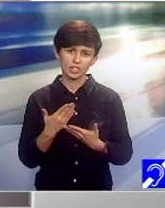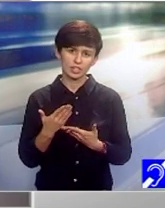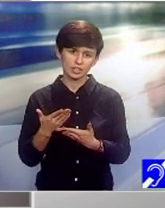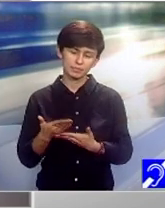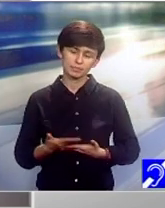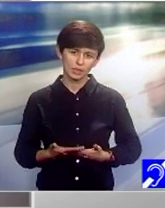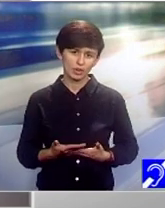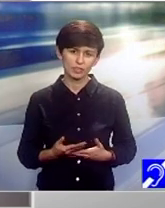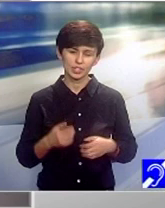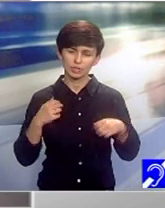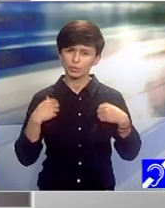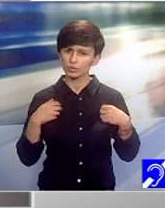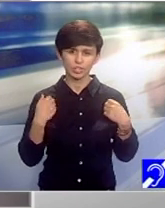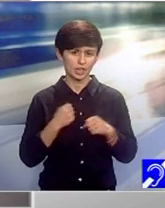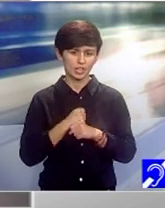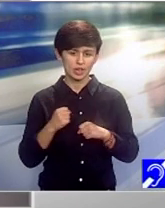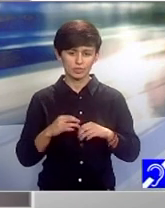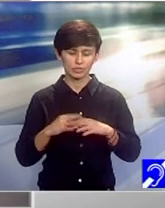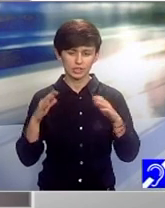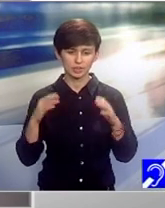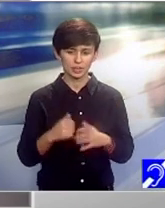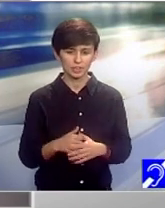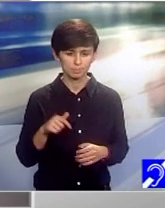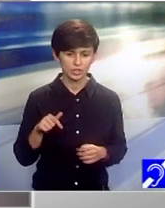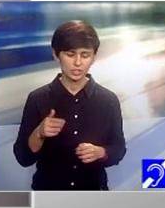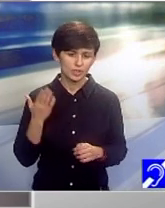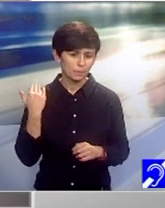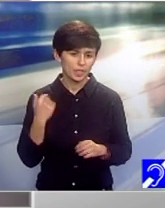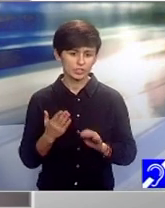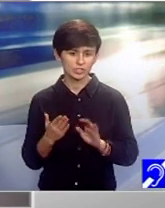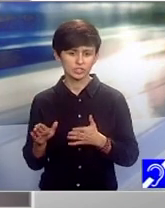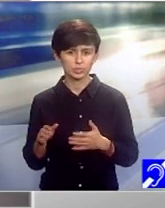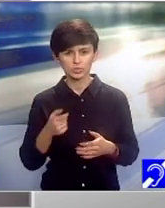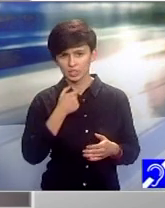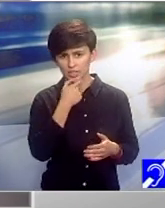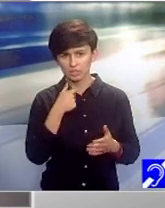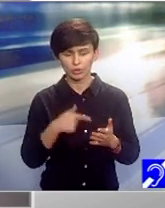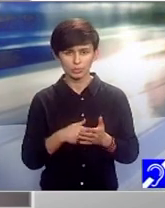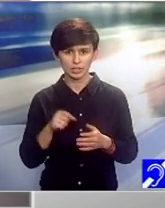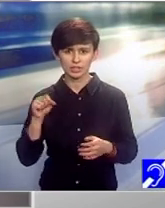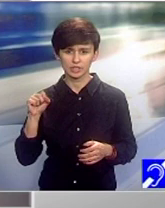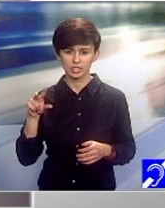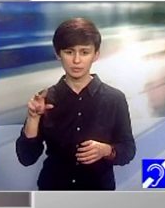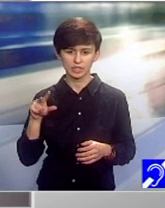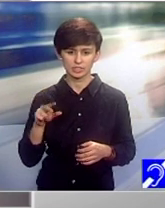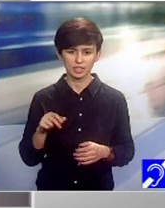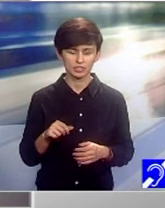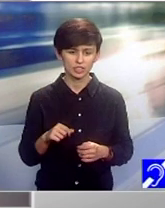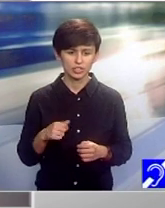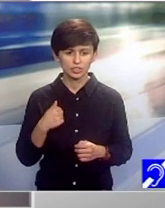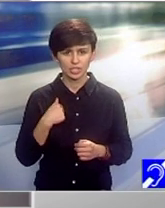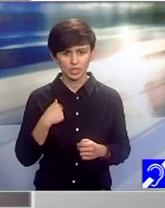mare. Și acum, momentan, ăla a fost punctul de început în 2013 și acum, momentan,